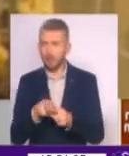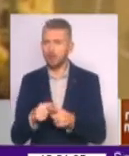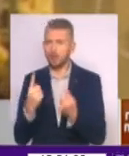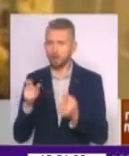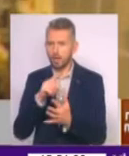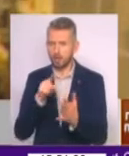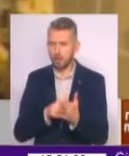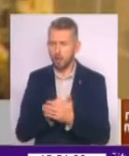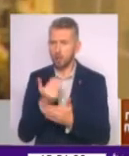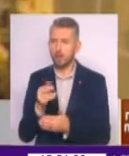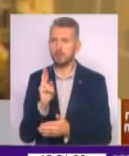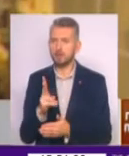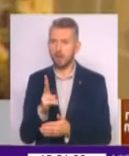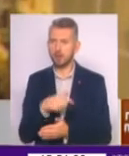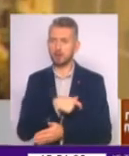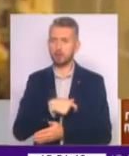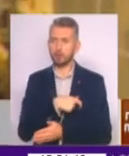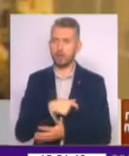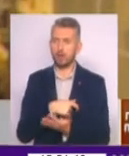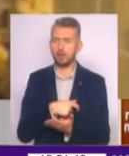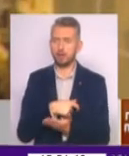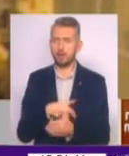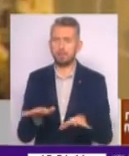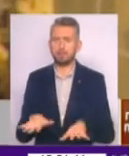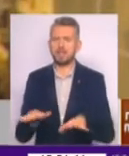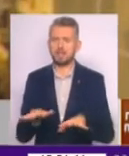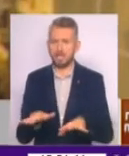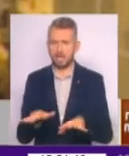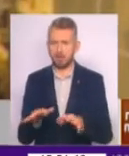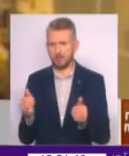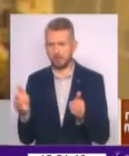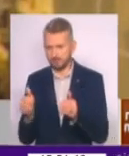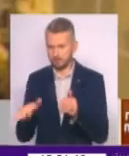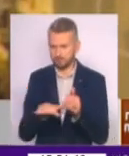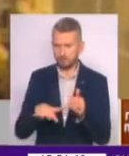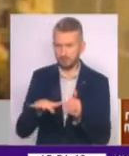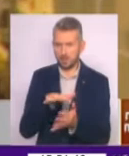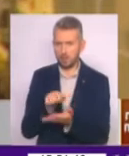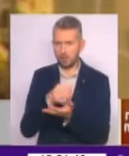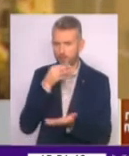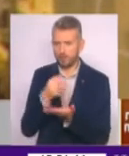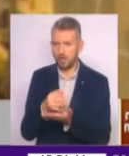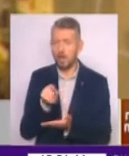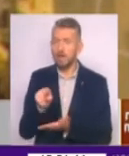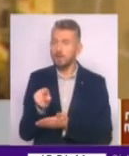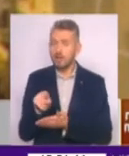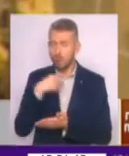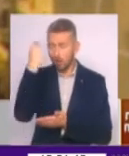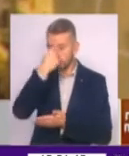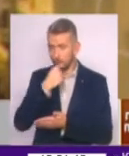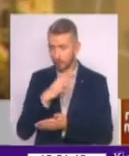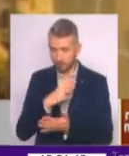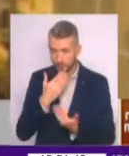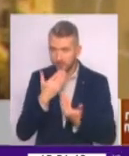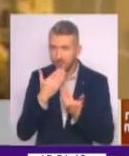от до вас, як до саме депутата, який от місцевий невеличкою частиною опікується міста, ви особисто